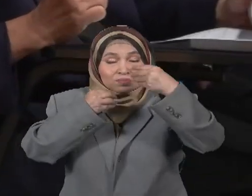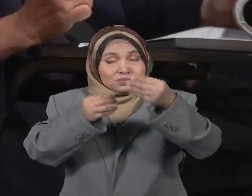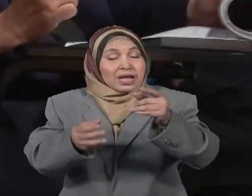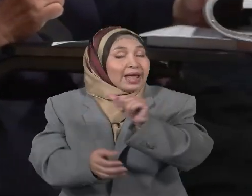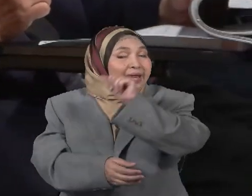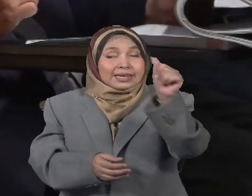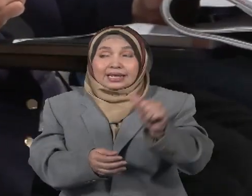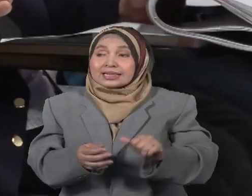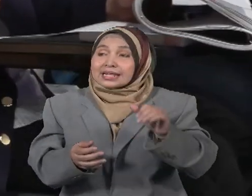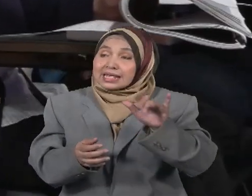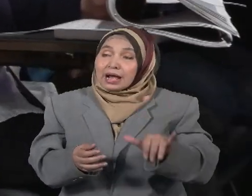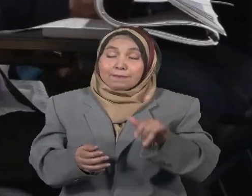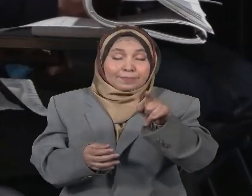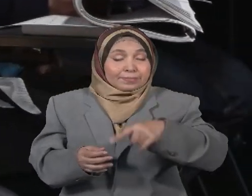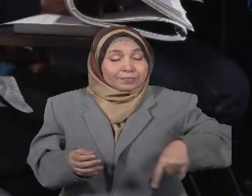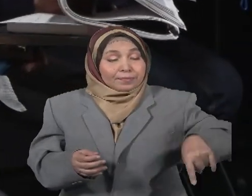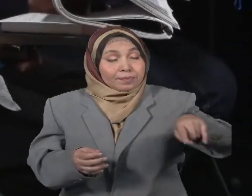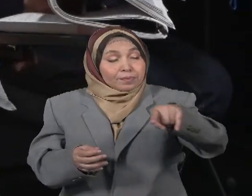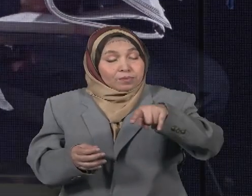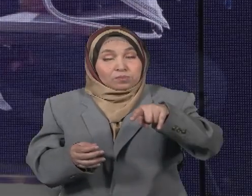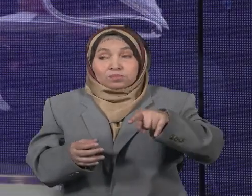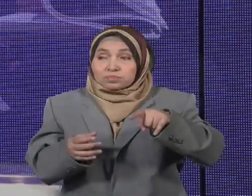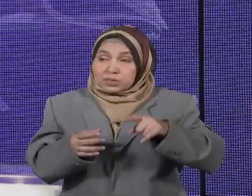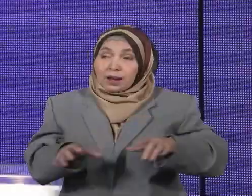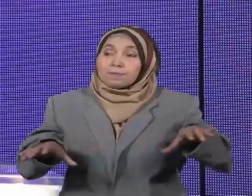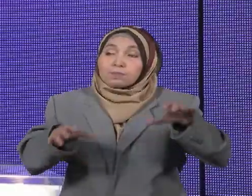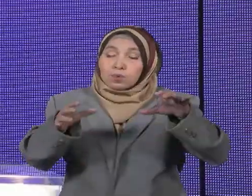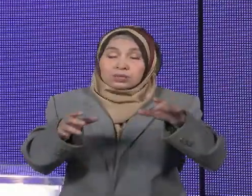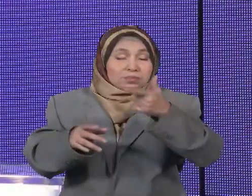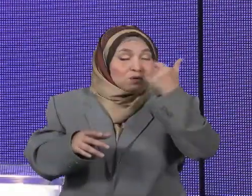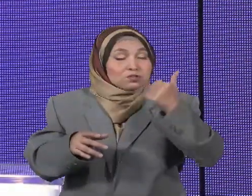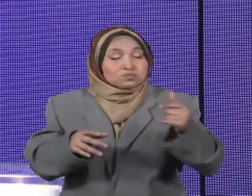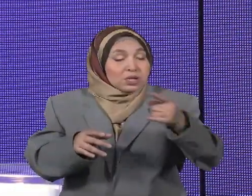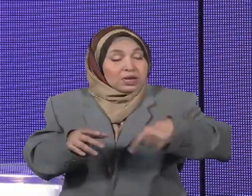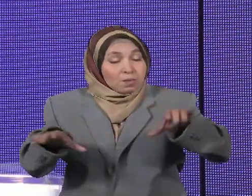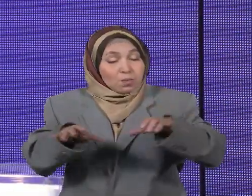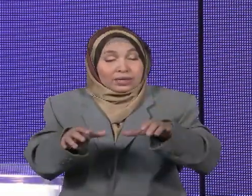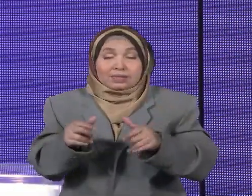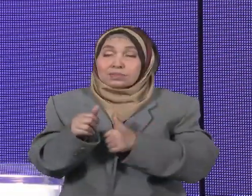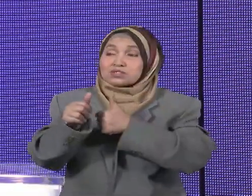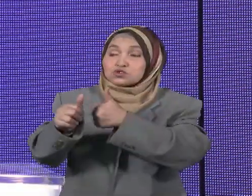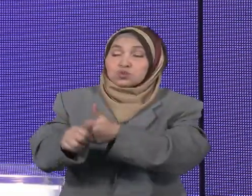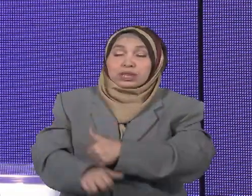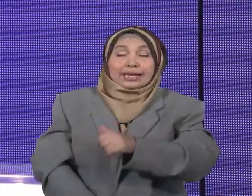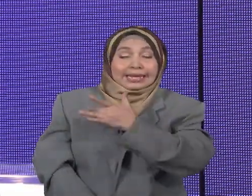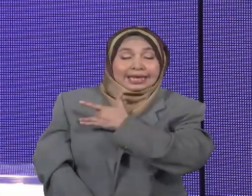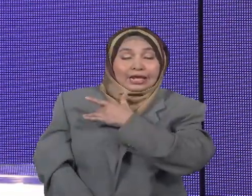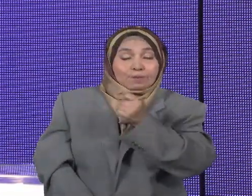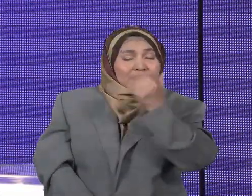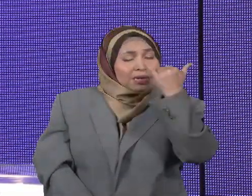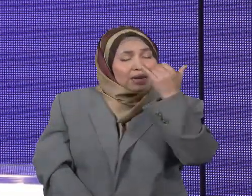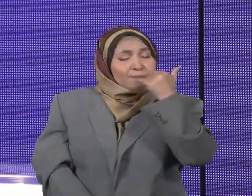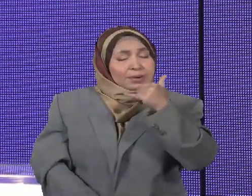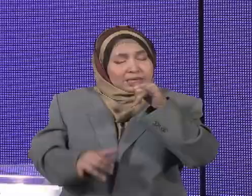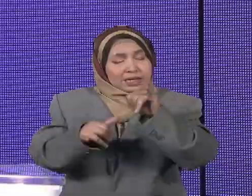apa sahaja yang mereka laksanakan. Ya, kerana mereka buat atas dasar iman. Jadi mengapa ditekankan